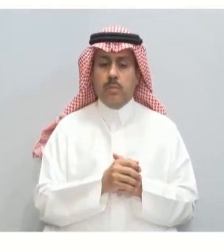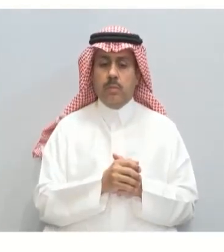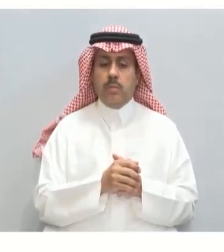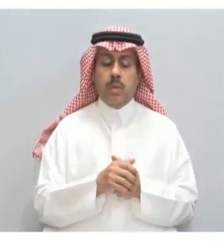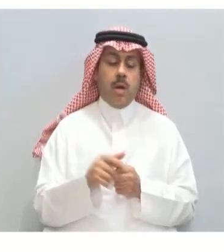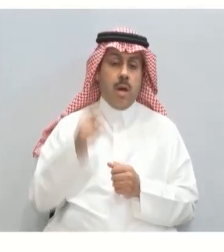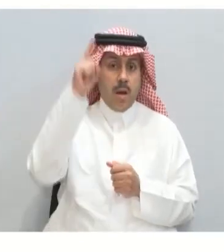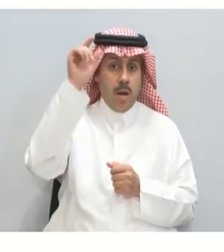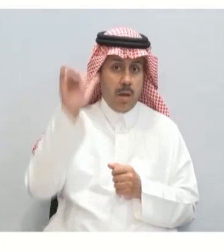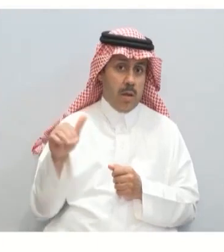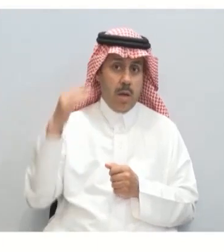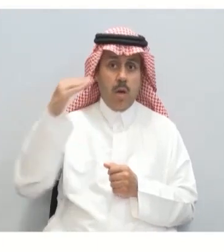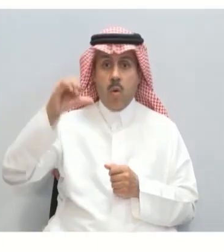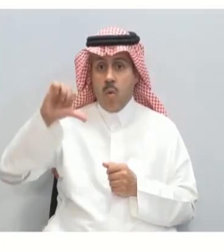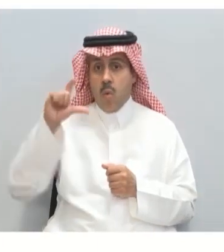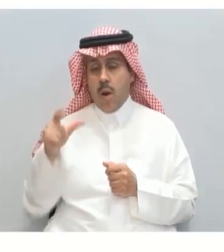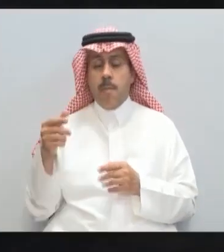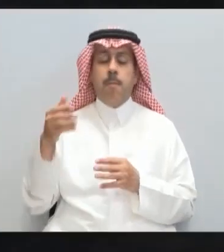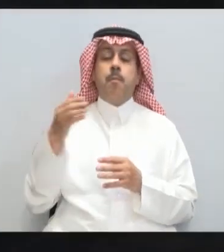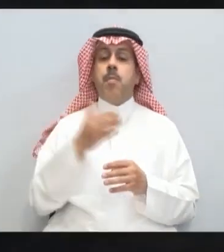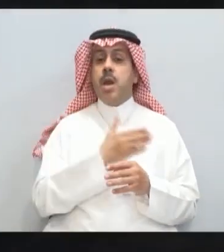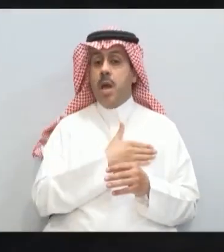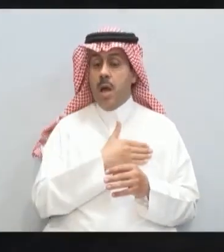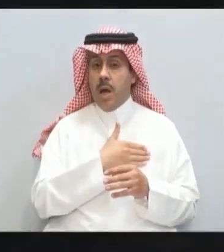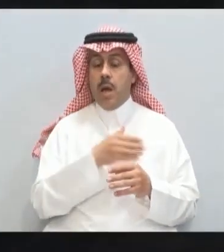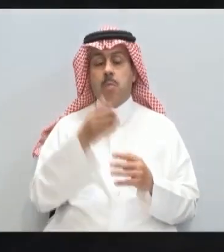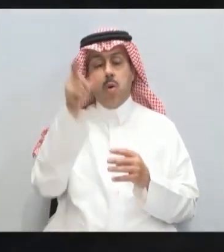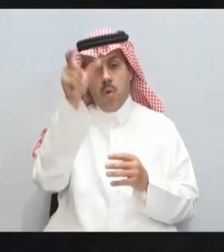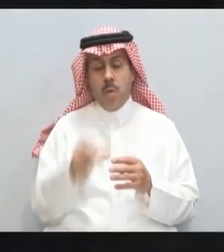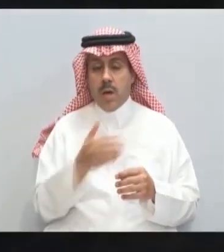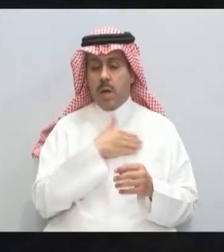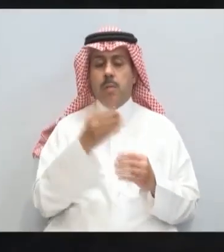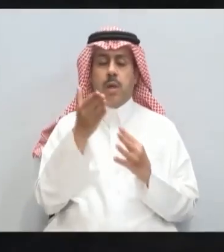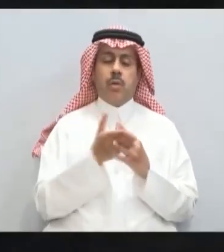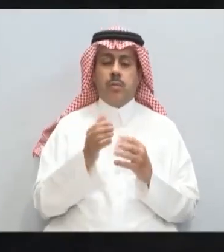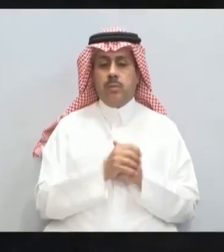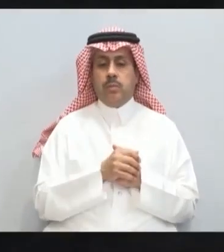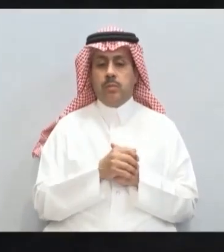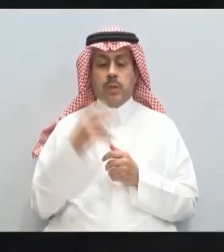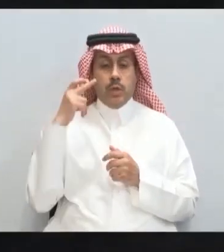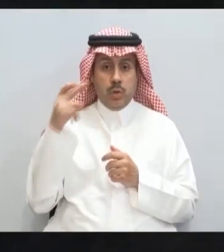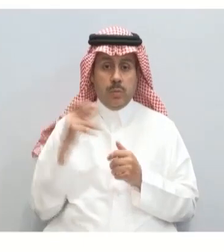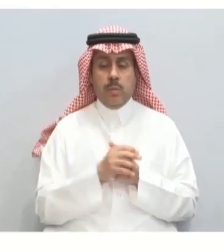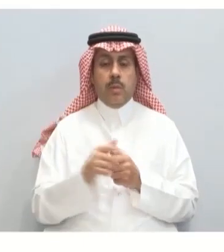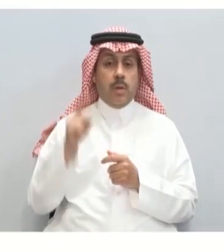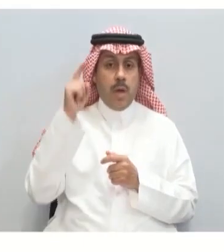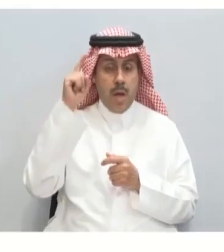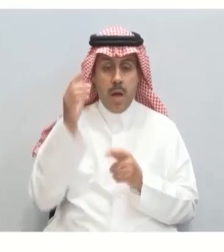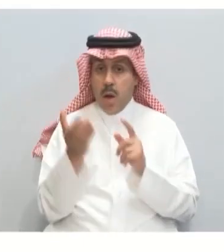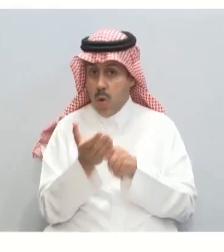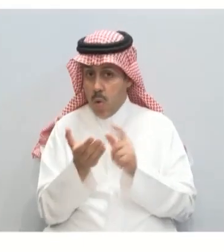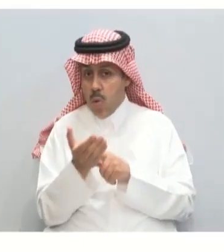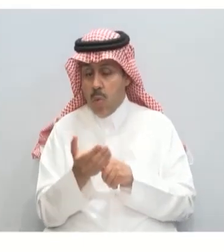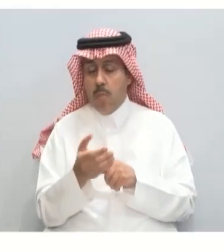المرء وقلبه هذه الايه الكريمه ما الدلاله فيها ايها الطلاب والطالبات الجواب ان القلوب